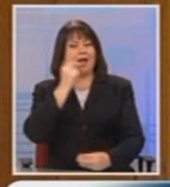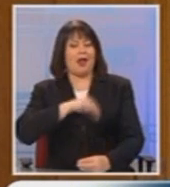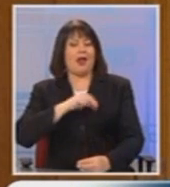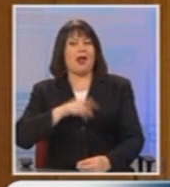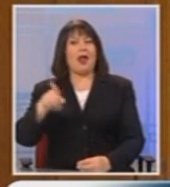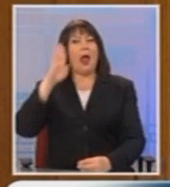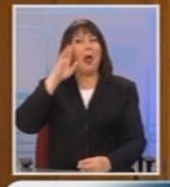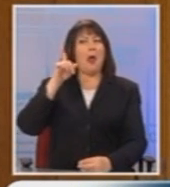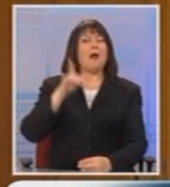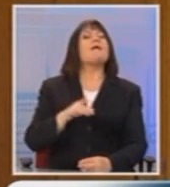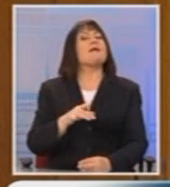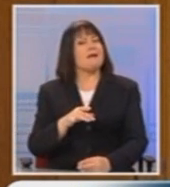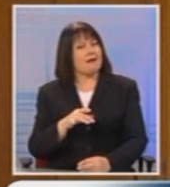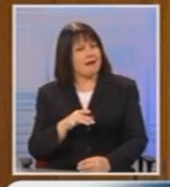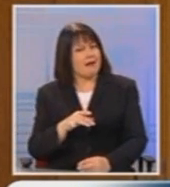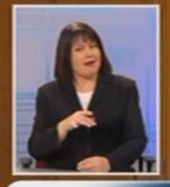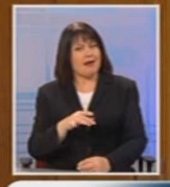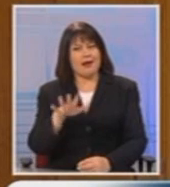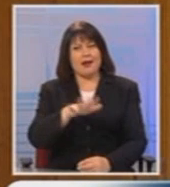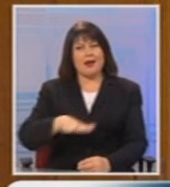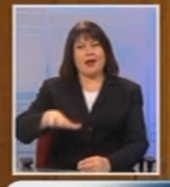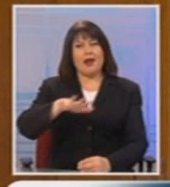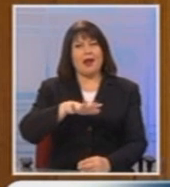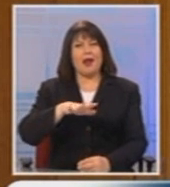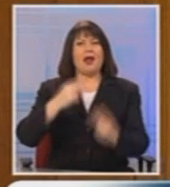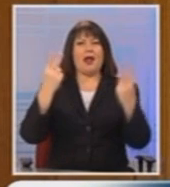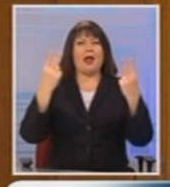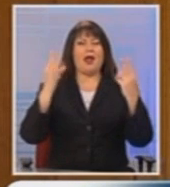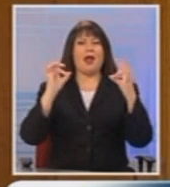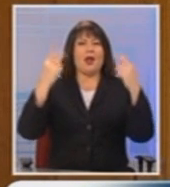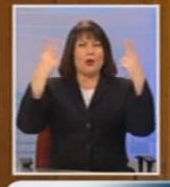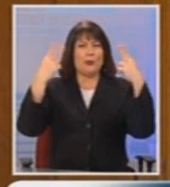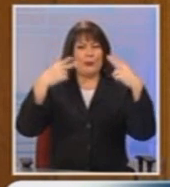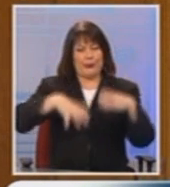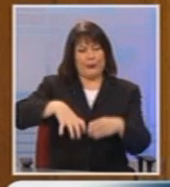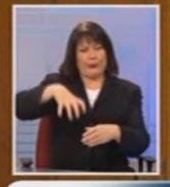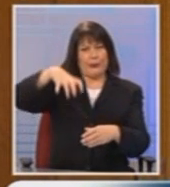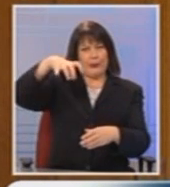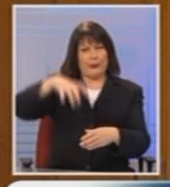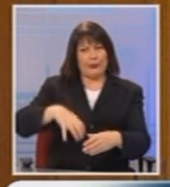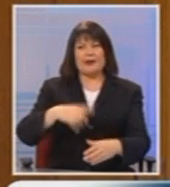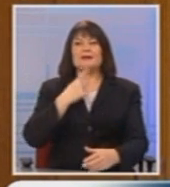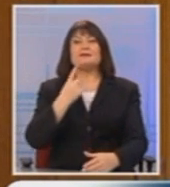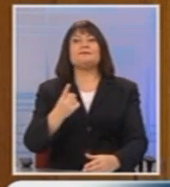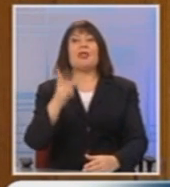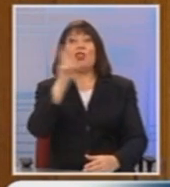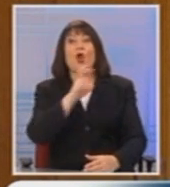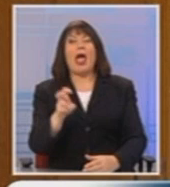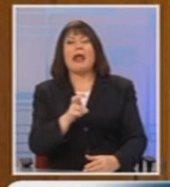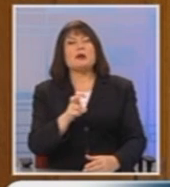φούσκα των Αμερικανών στο shale gas, το σχιστολιθικό αέριο, αφού δεν μπορούν να αντέξουν και αυτοί τα 70 το